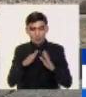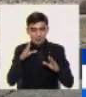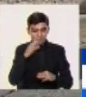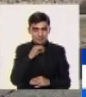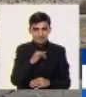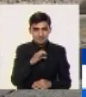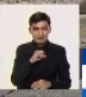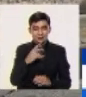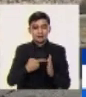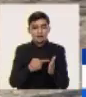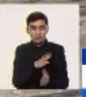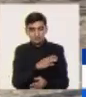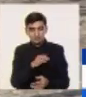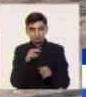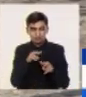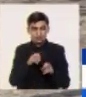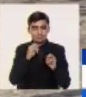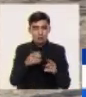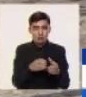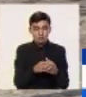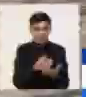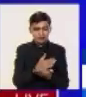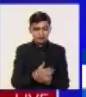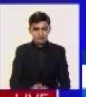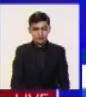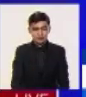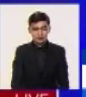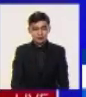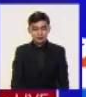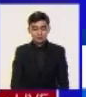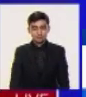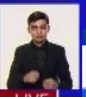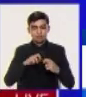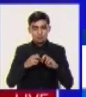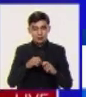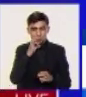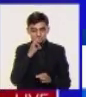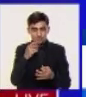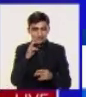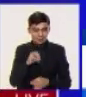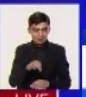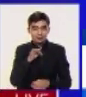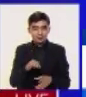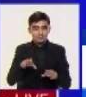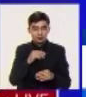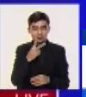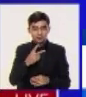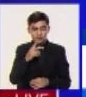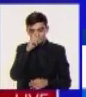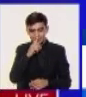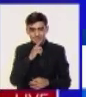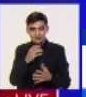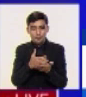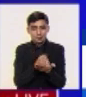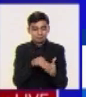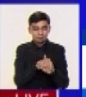соблюдение санэпидтребований контролируют мониторинговые группы. Проблем с лекарствами нет, сформирован двухмесячный запас.